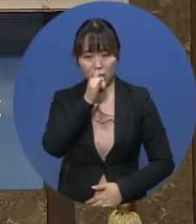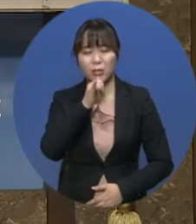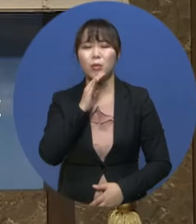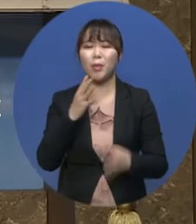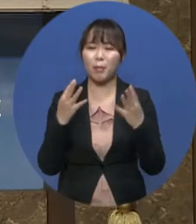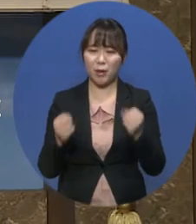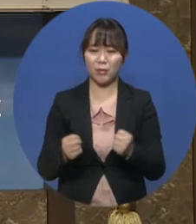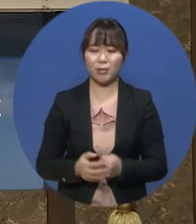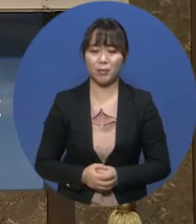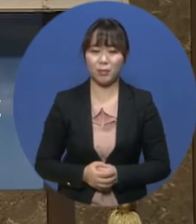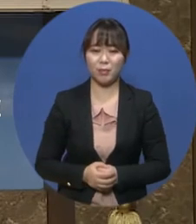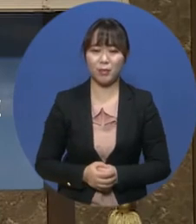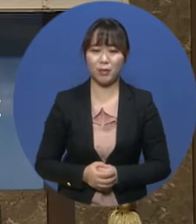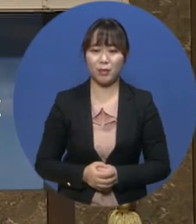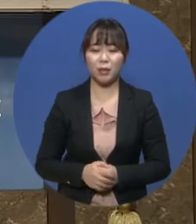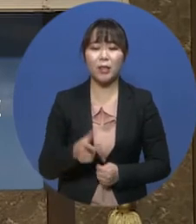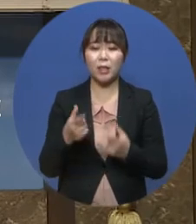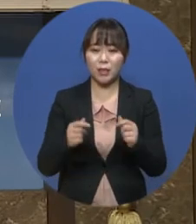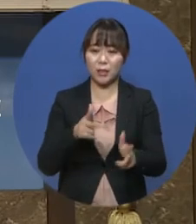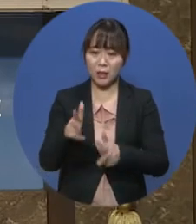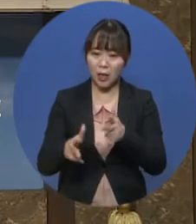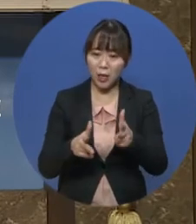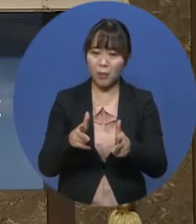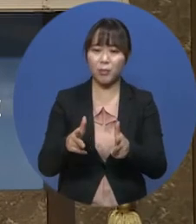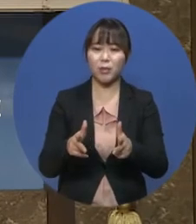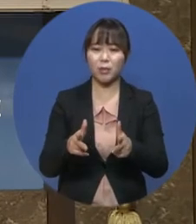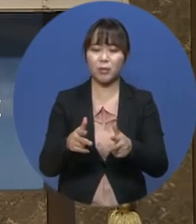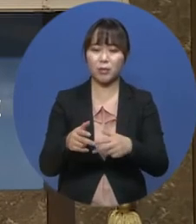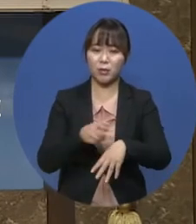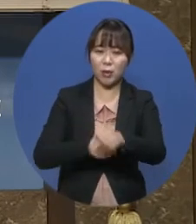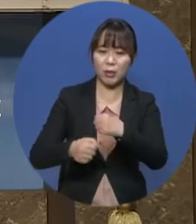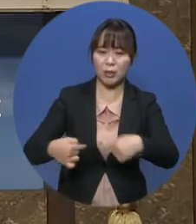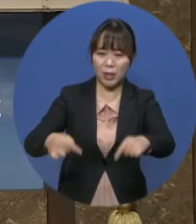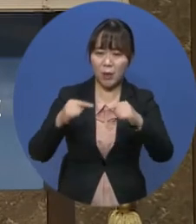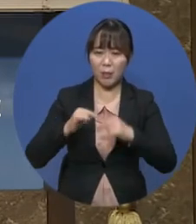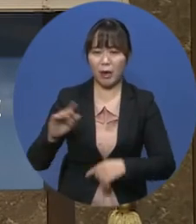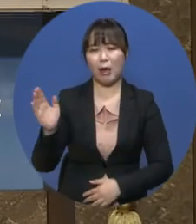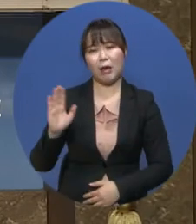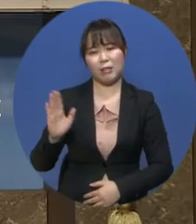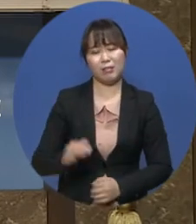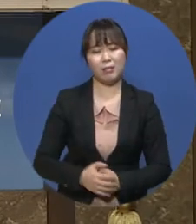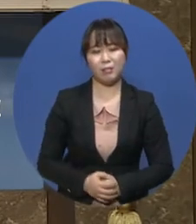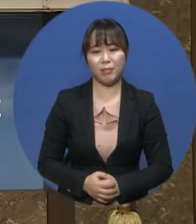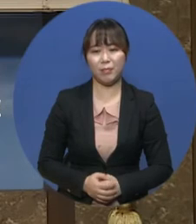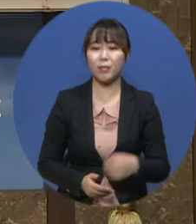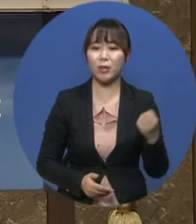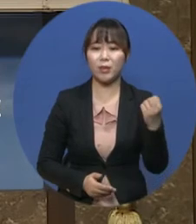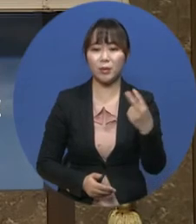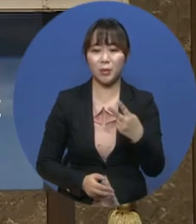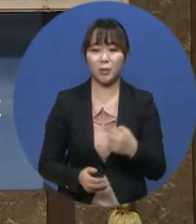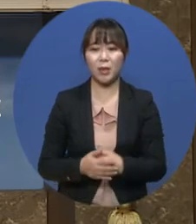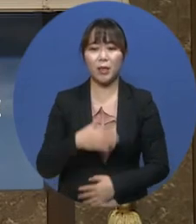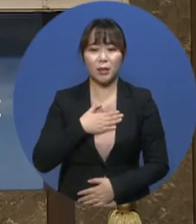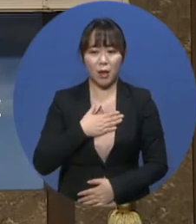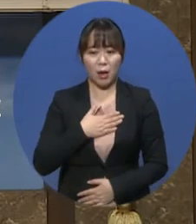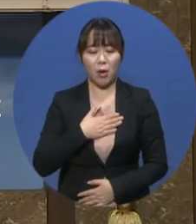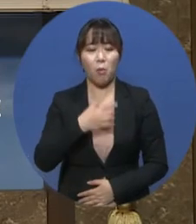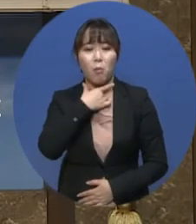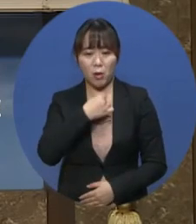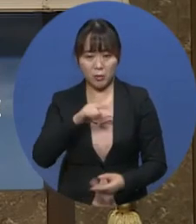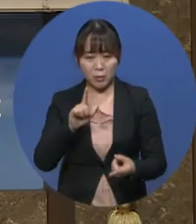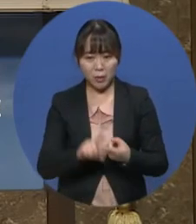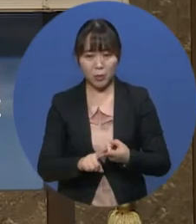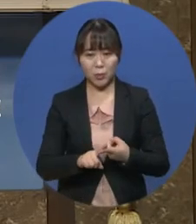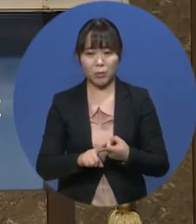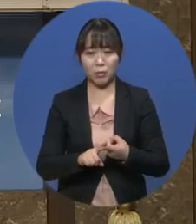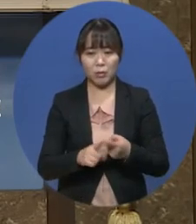많아요 그래서 이 사업에 적극적으로 차별을 못 하시는 거예요 어 또 내가 원하는 만큼